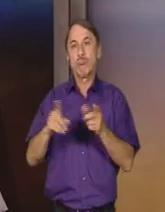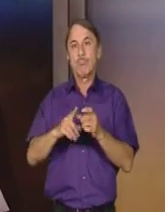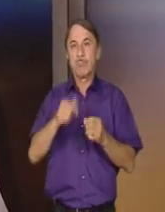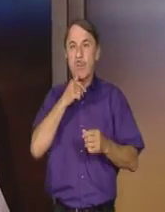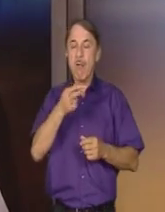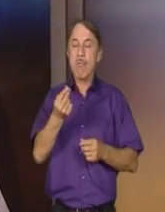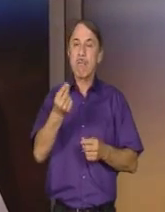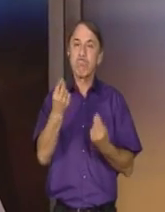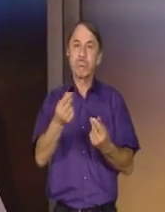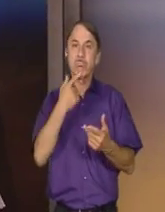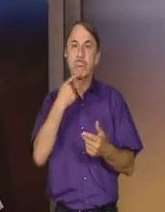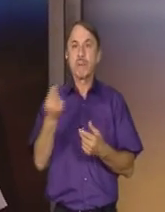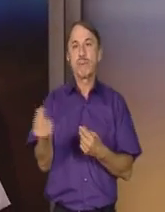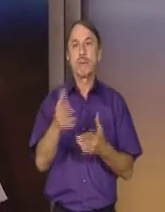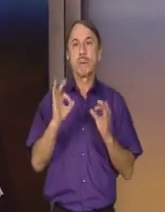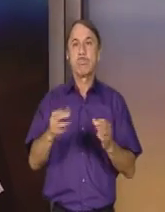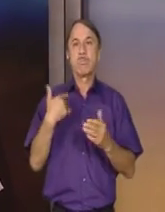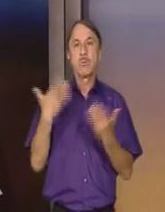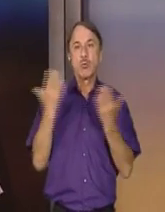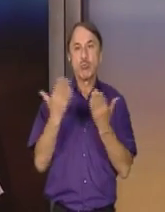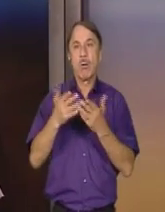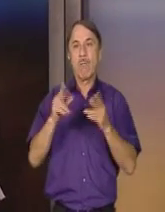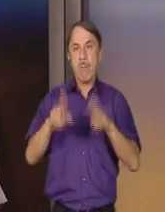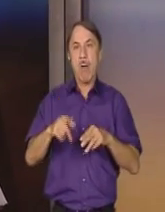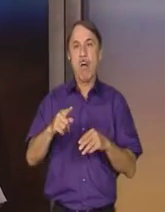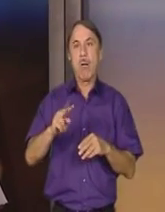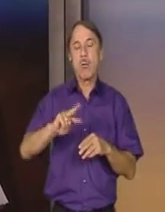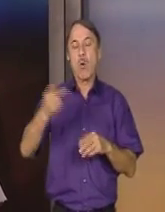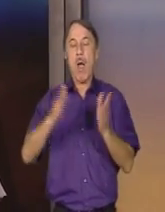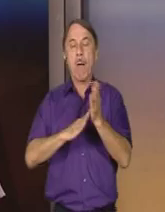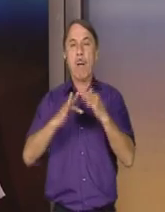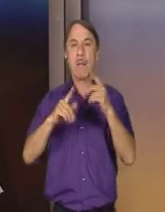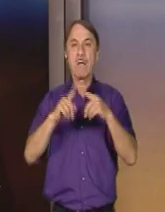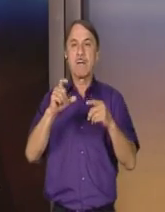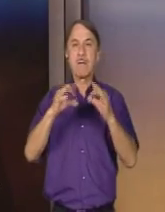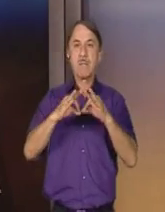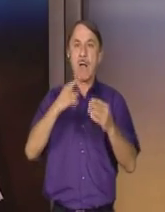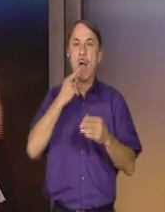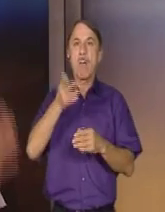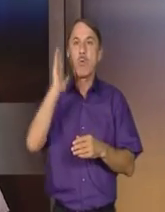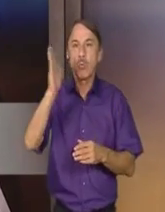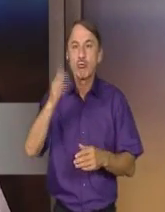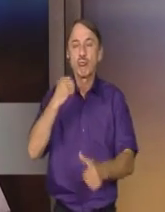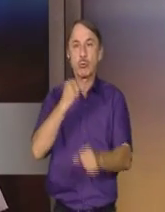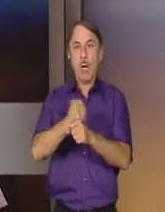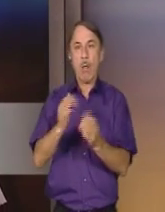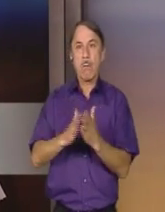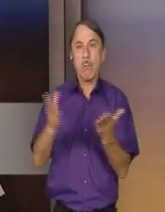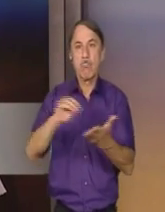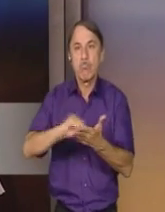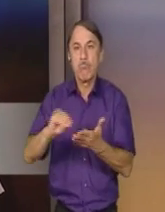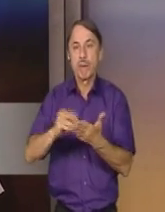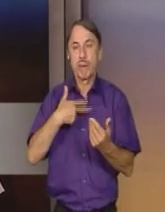stvari idem na taj duh Novog Sada, ne? Da. O kojem sam pričao, o Matici, o Riznici, o galeriji, tako